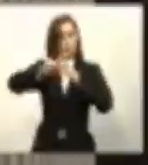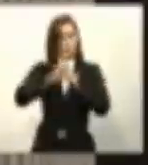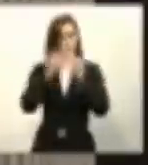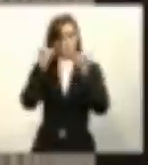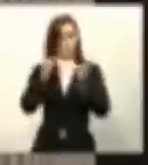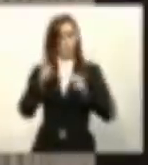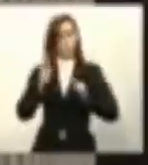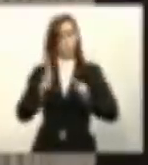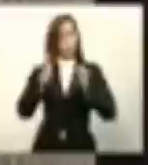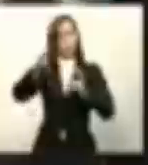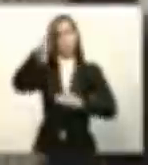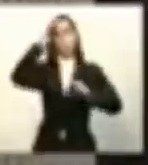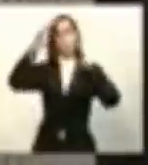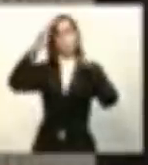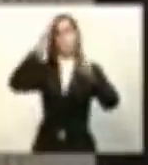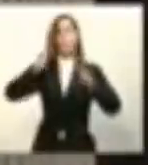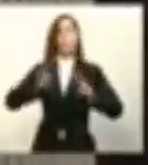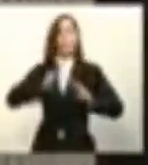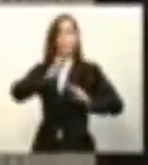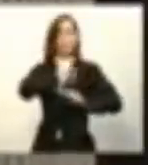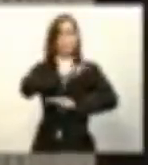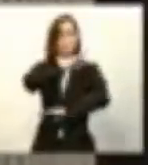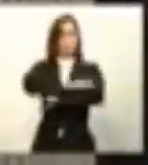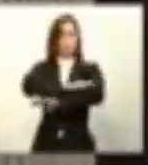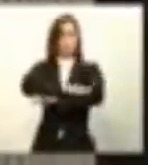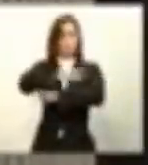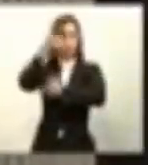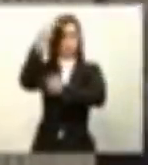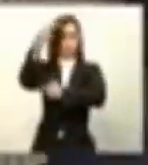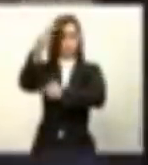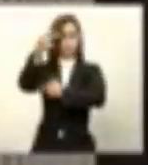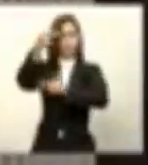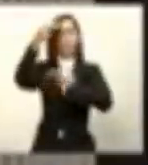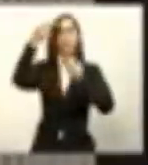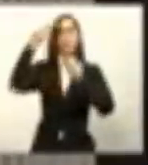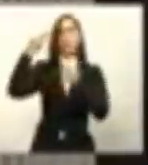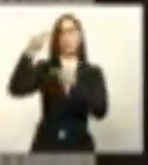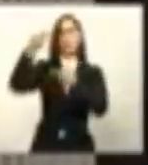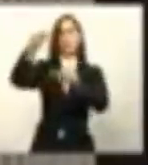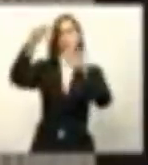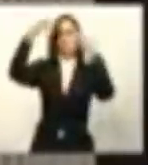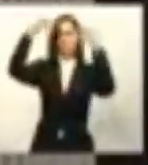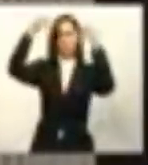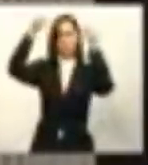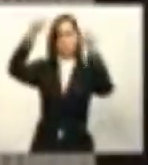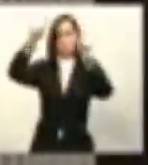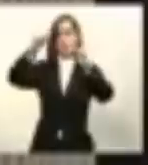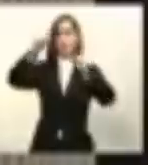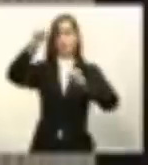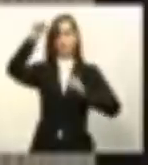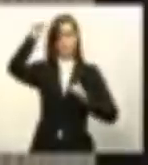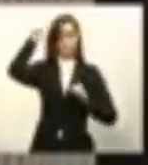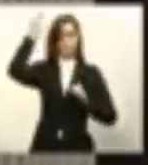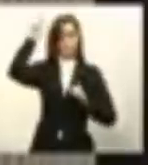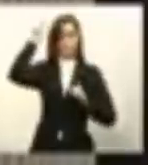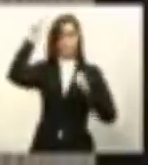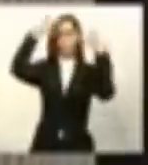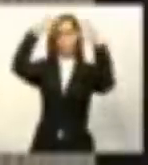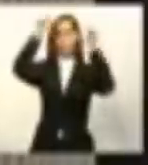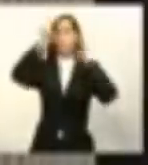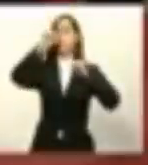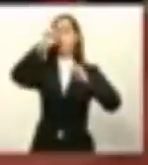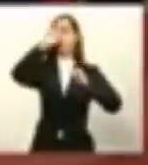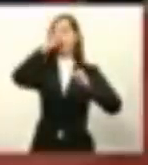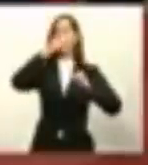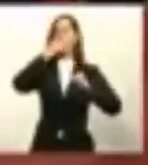Bonjour, bonsoir tous les amis, tous les collaborateurs. Merci Dieu et passeport sexuel qui suit nous tout partout dans le monde là. Nous comptons rentrer la caillou pour